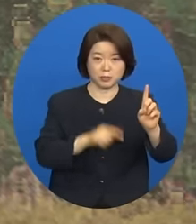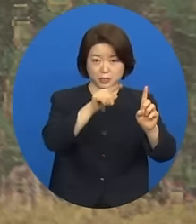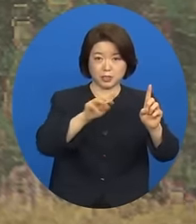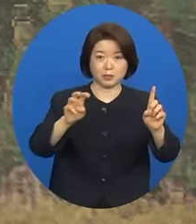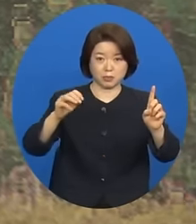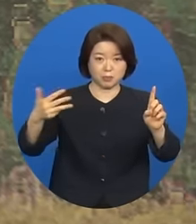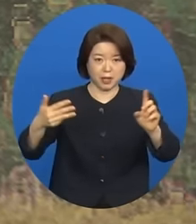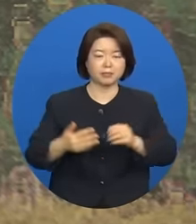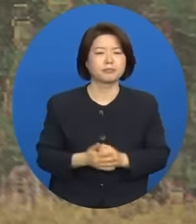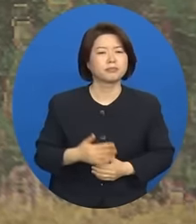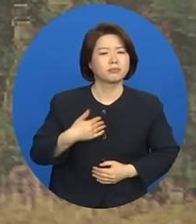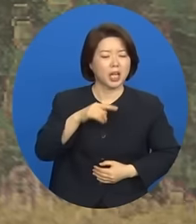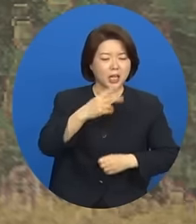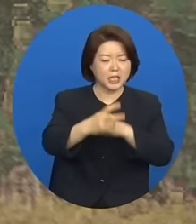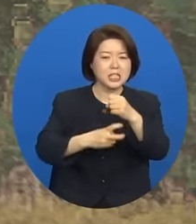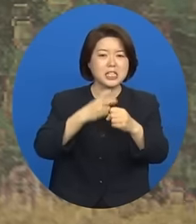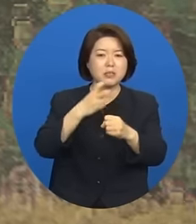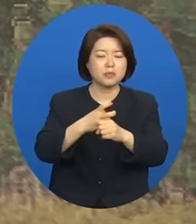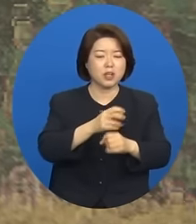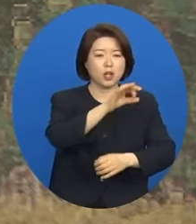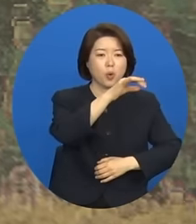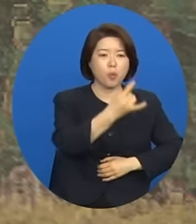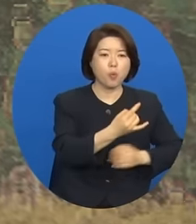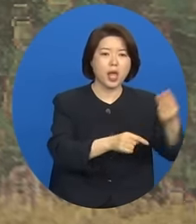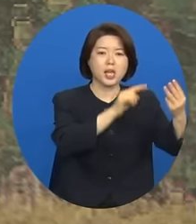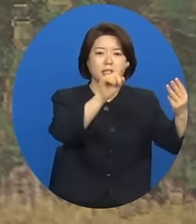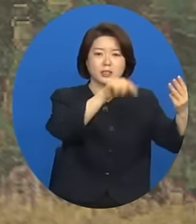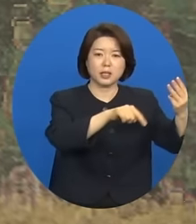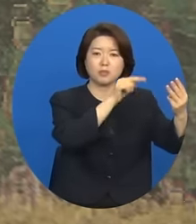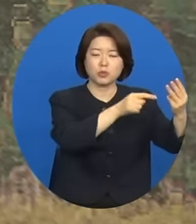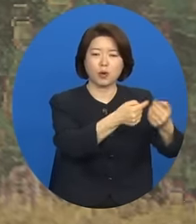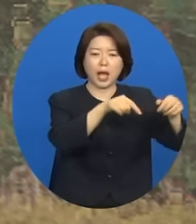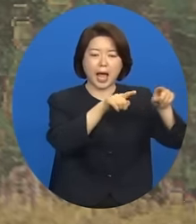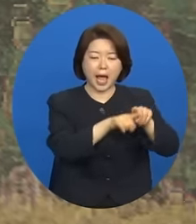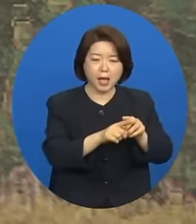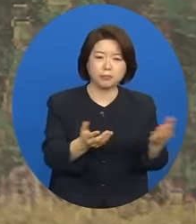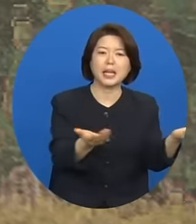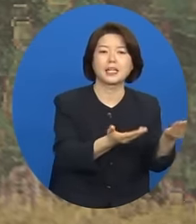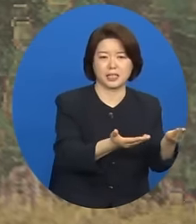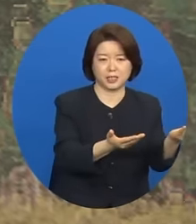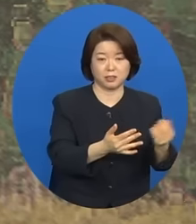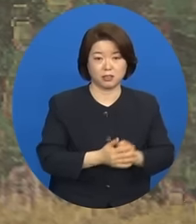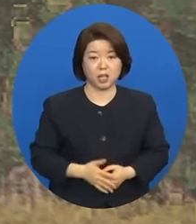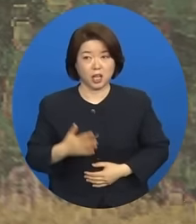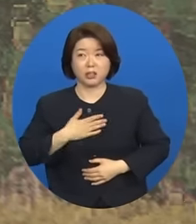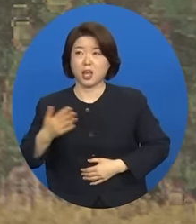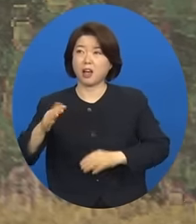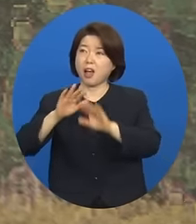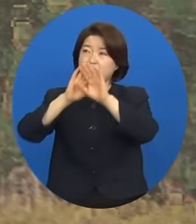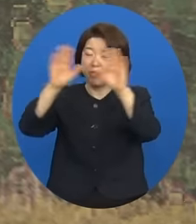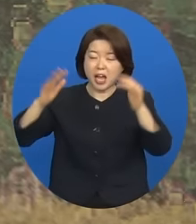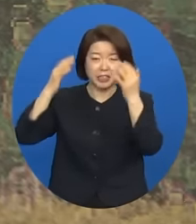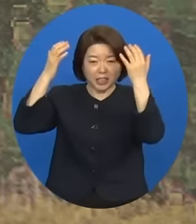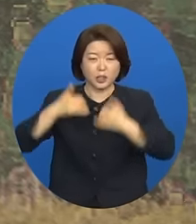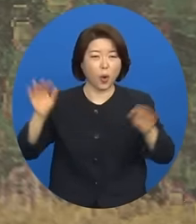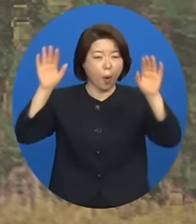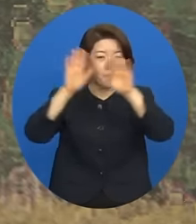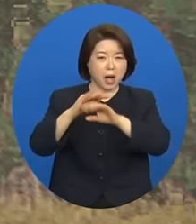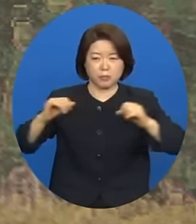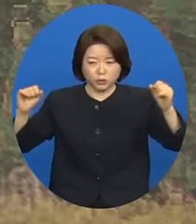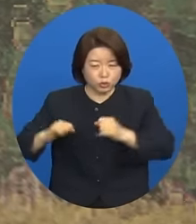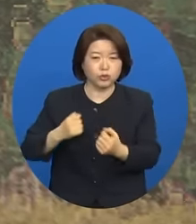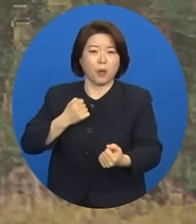이 20년을 외삼촌과 함께 하였거니와, 40절에 내가 이와 같이 낮에는 더위와 밤에는 추위를